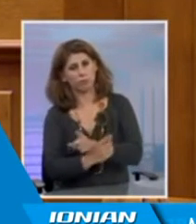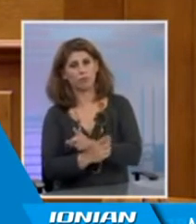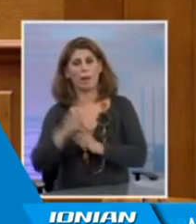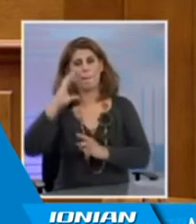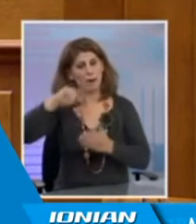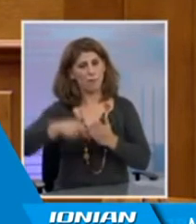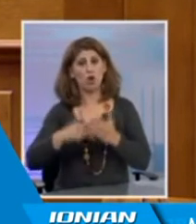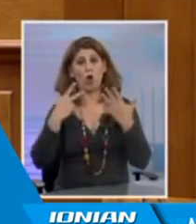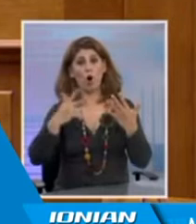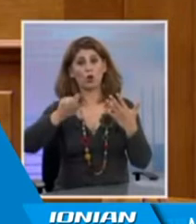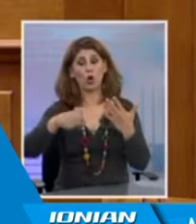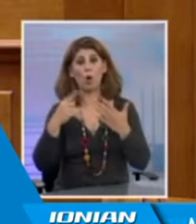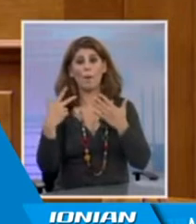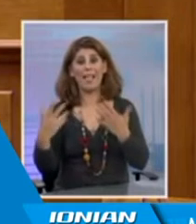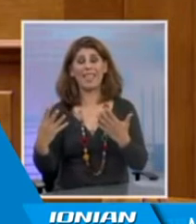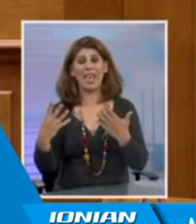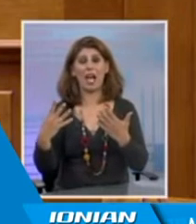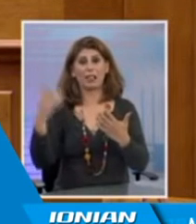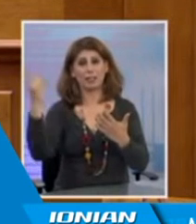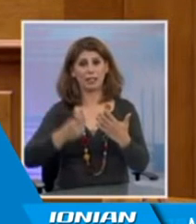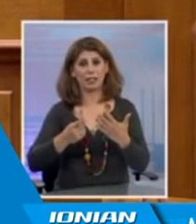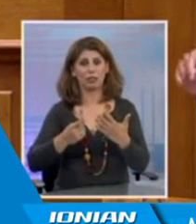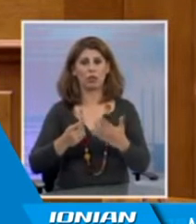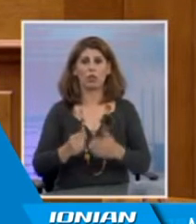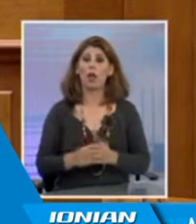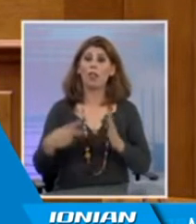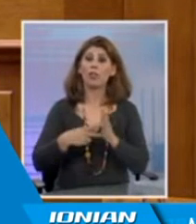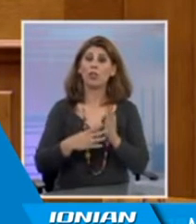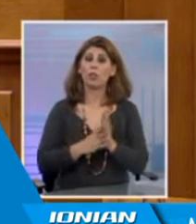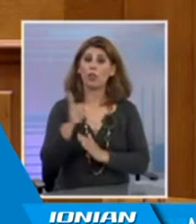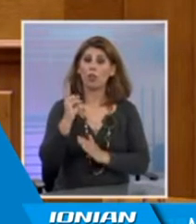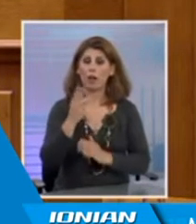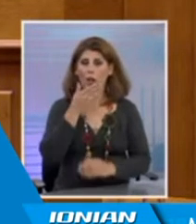Παπαδήμου, 8,9% ύφεση.